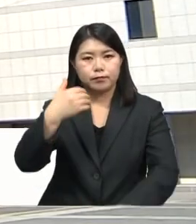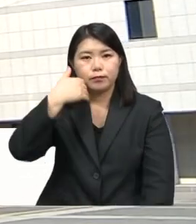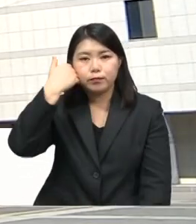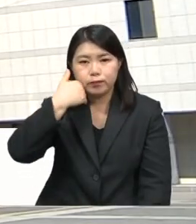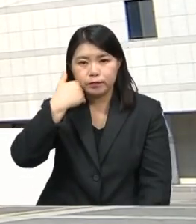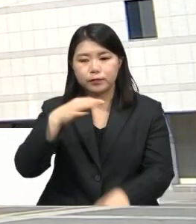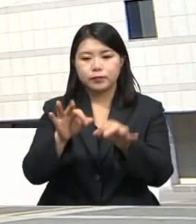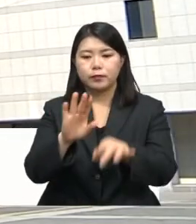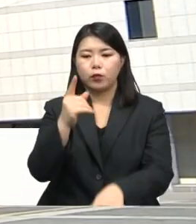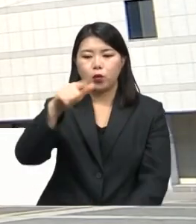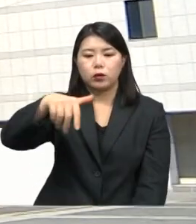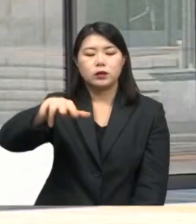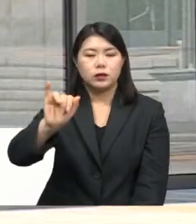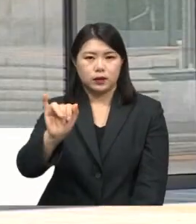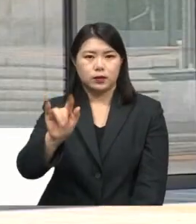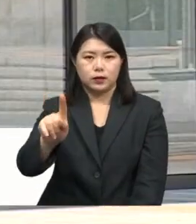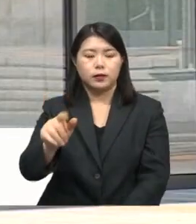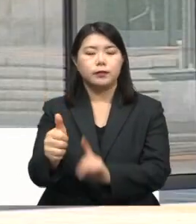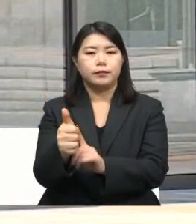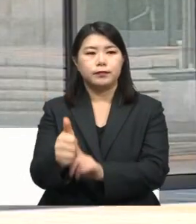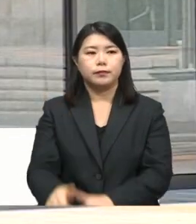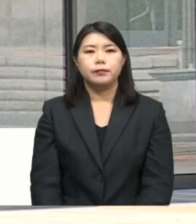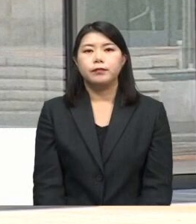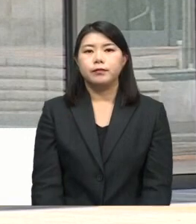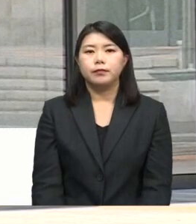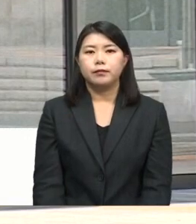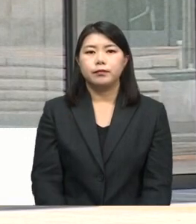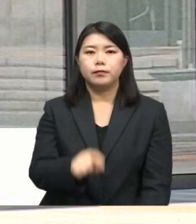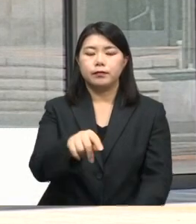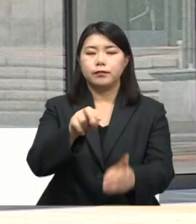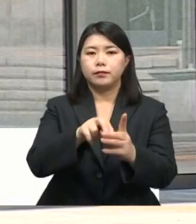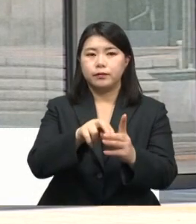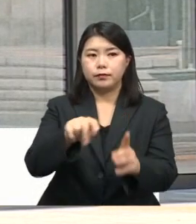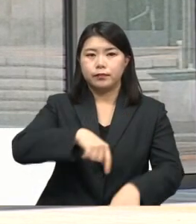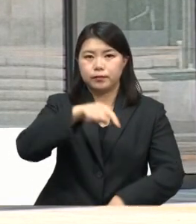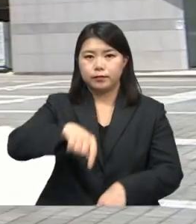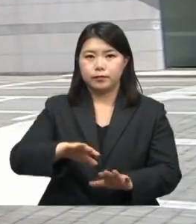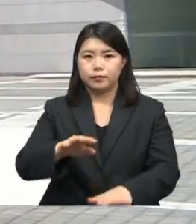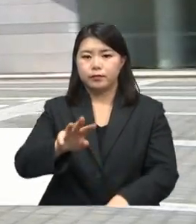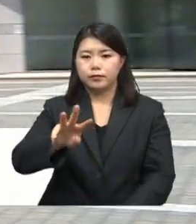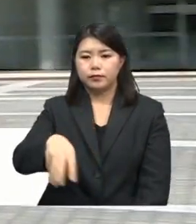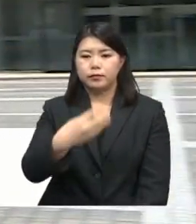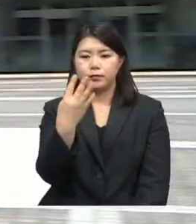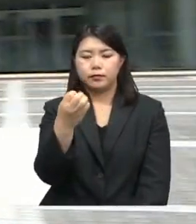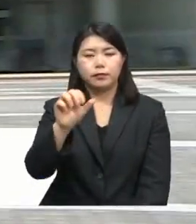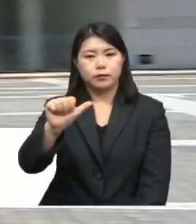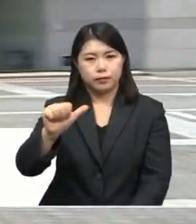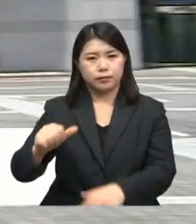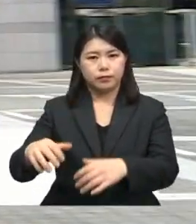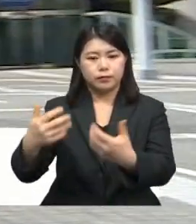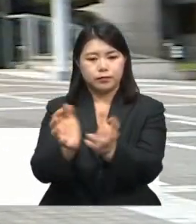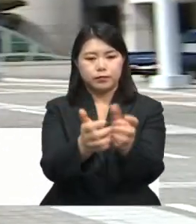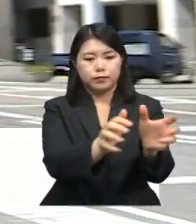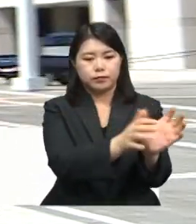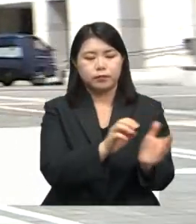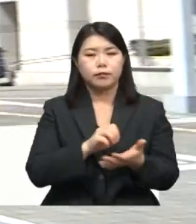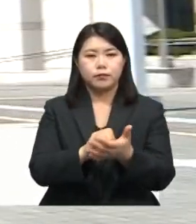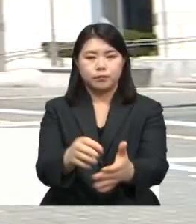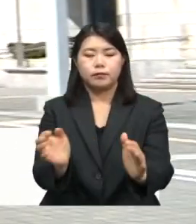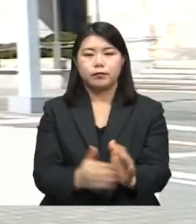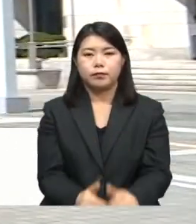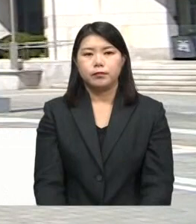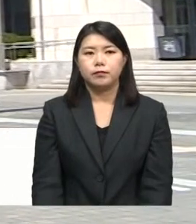씨라고 밝혔습니다 한편 남양주시 자원봉사 센터에는 현재 3개 봉사단 가 등록되